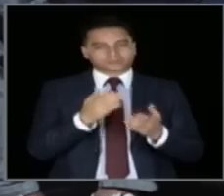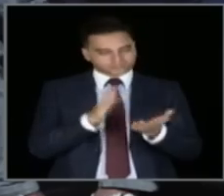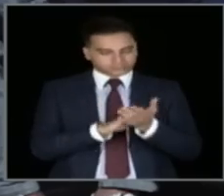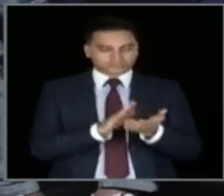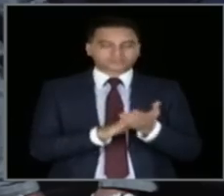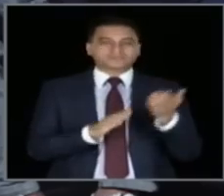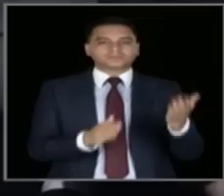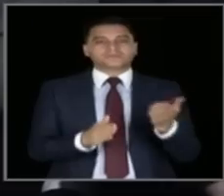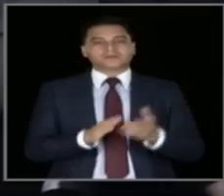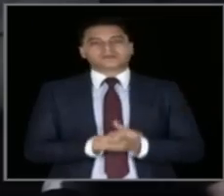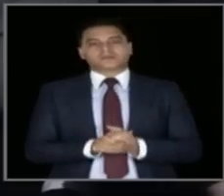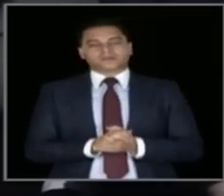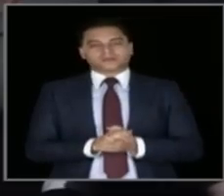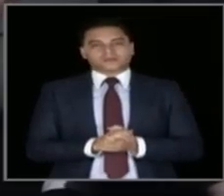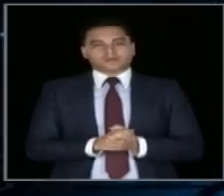أحمد.